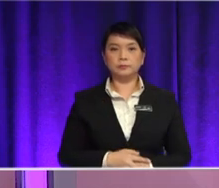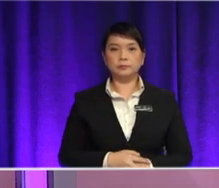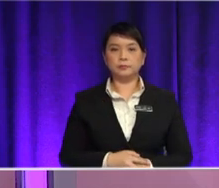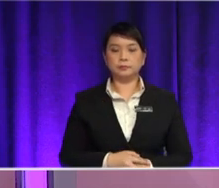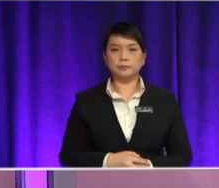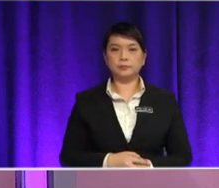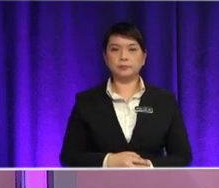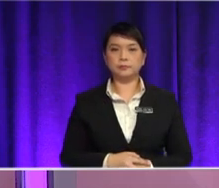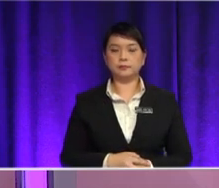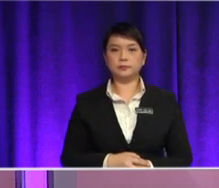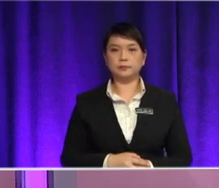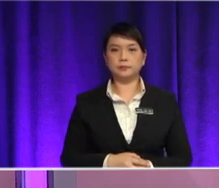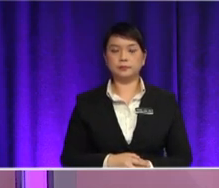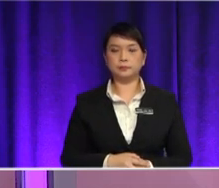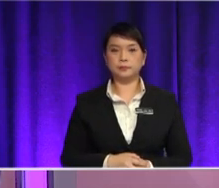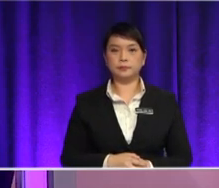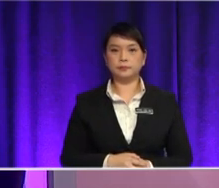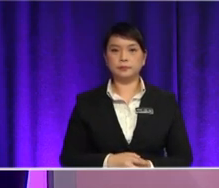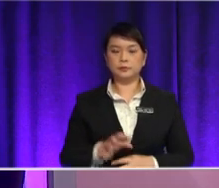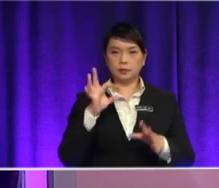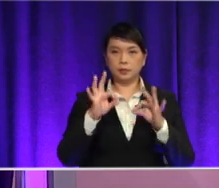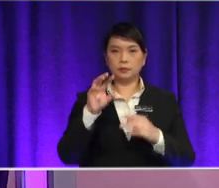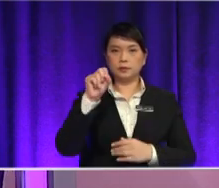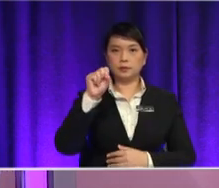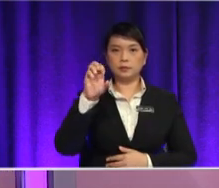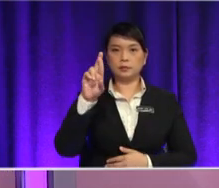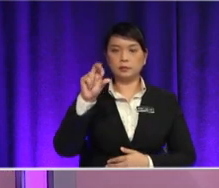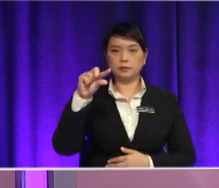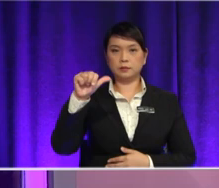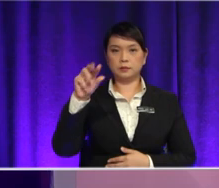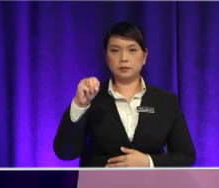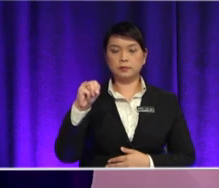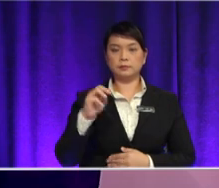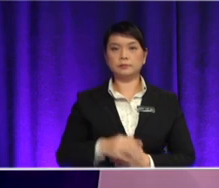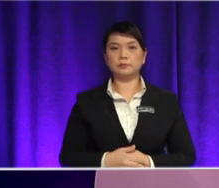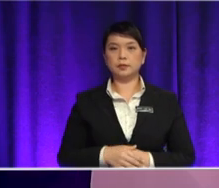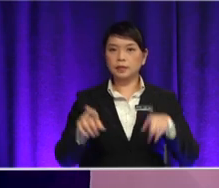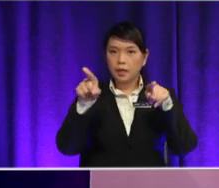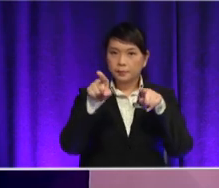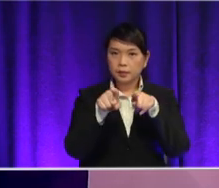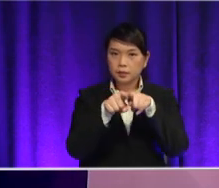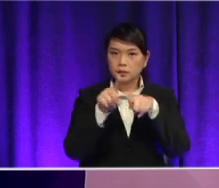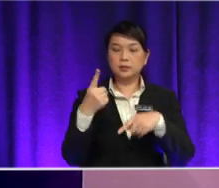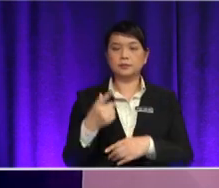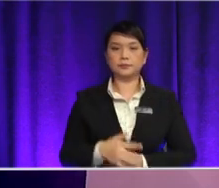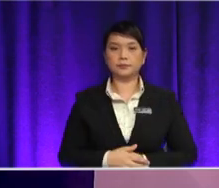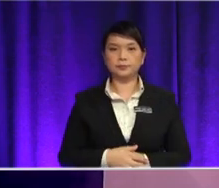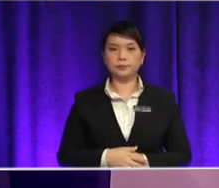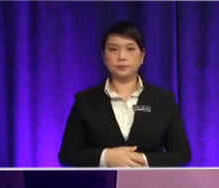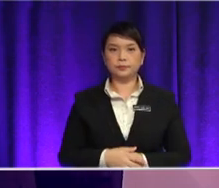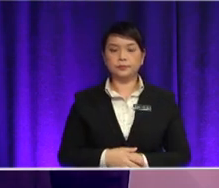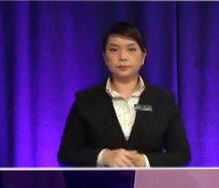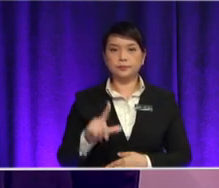Kalau seragam, kita lihat pun dah tahu dia hampir sama saja dia punya bentuk graf. Baik. Okey, selain daripada